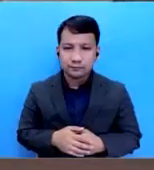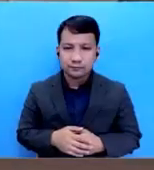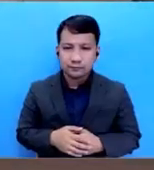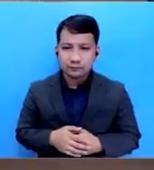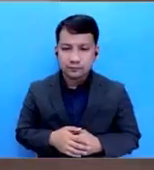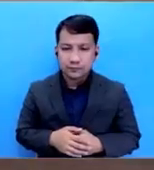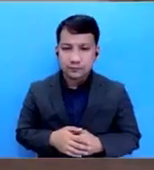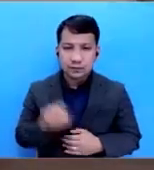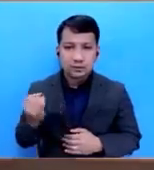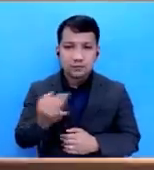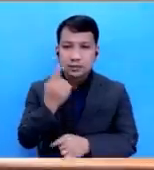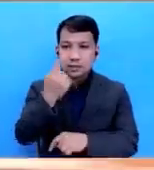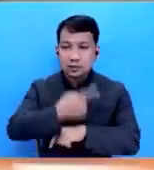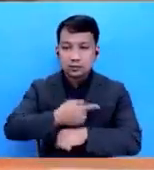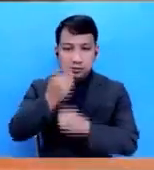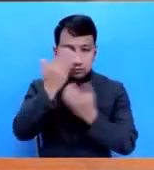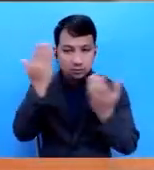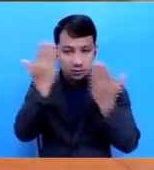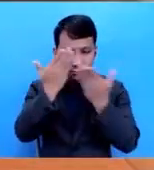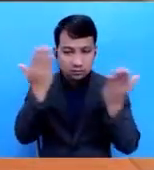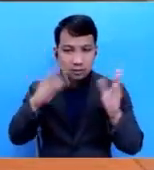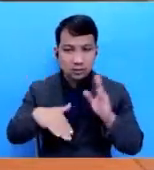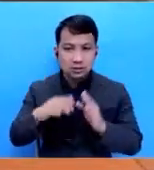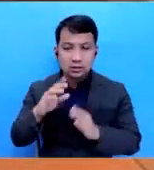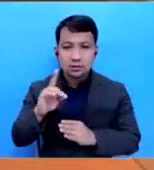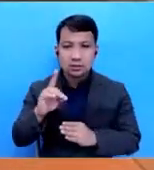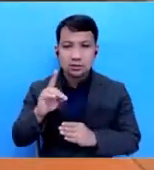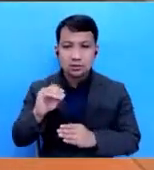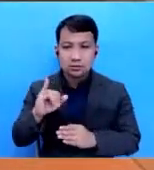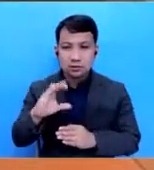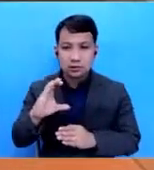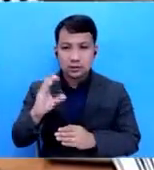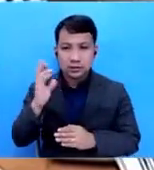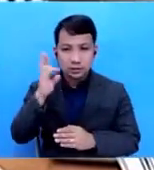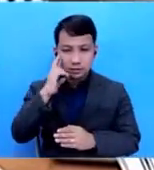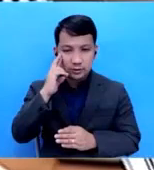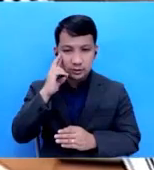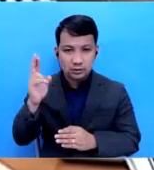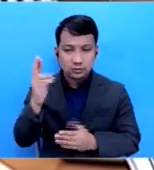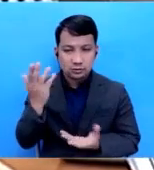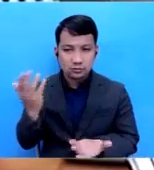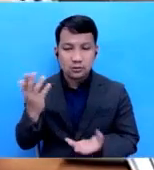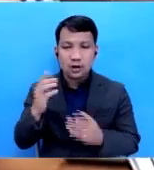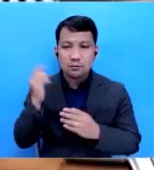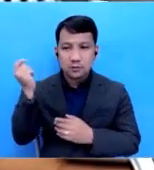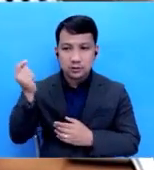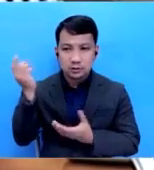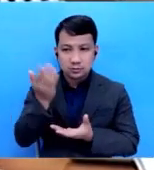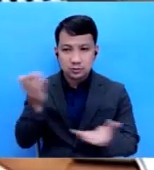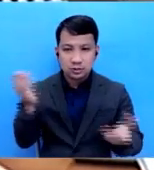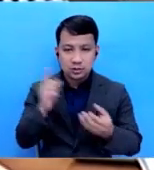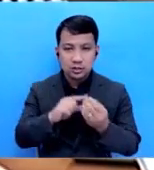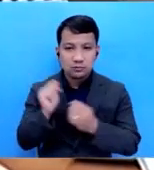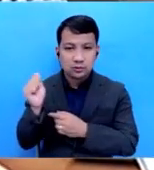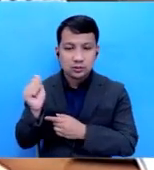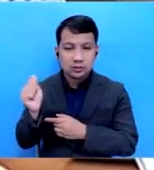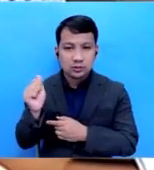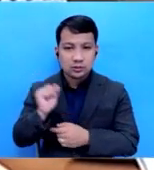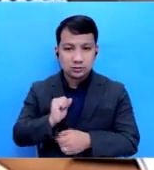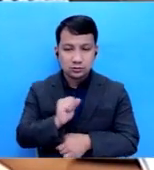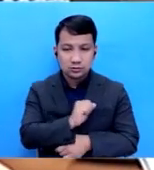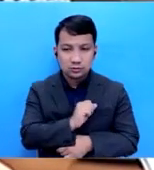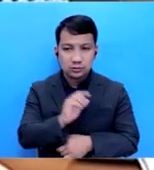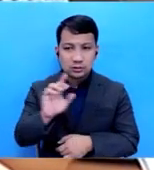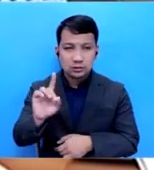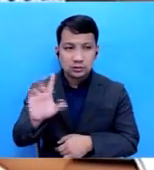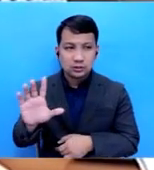Ilang araw matapos bawiin ni dating Bureau of Corrections OIC Rafael Ragos ang mga testimonya niya laban kay Senadora Laila De Lima